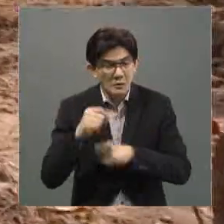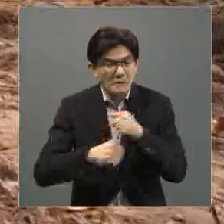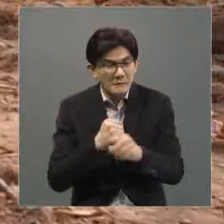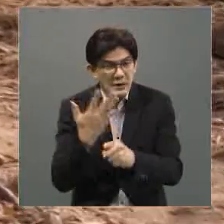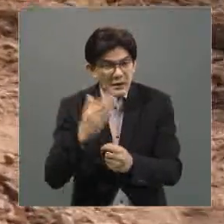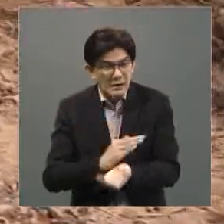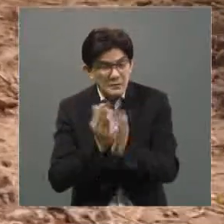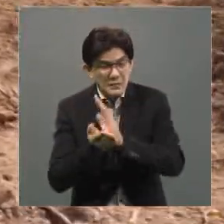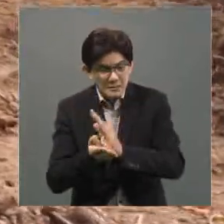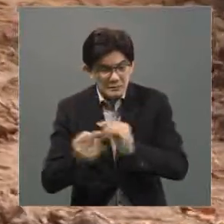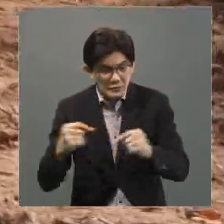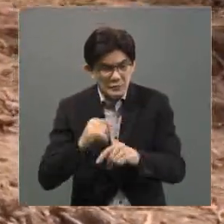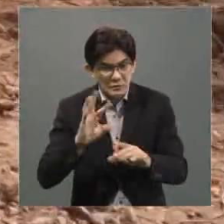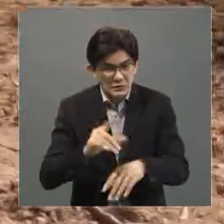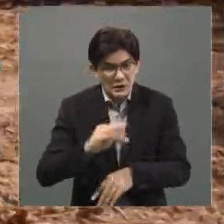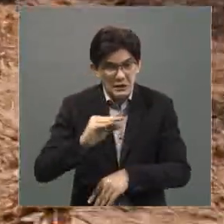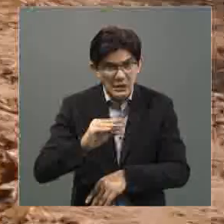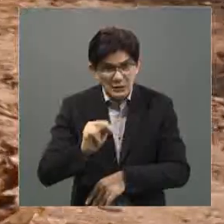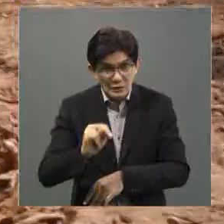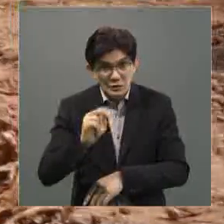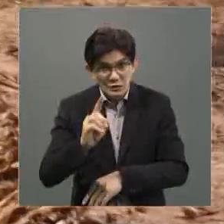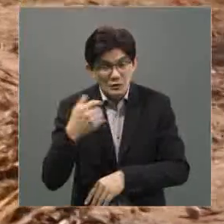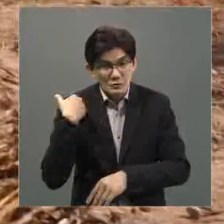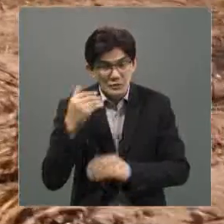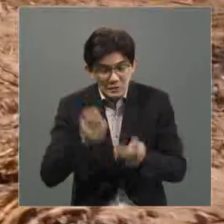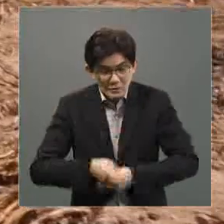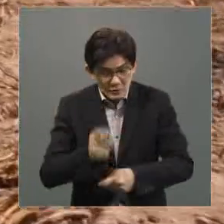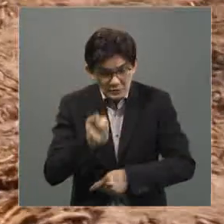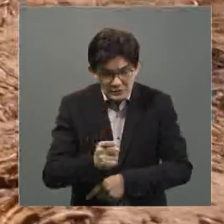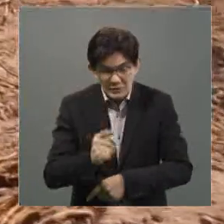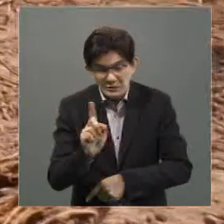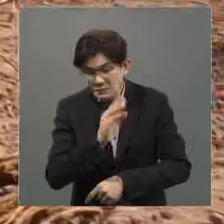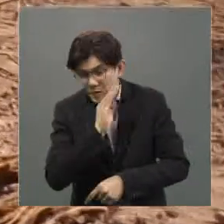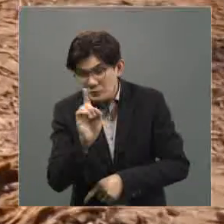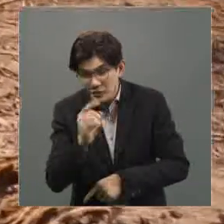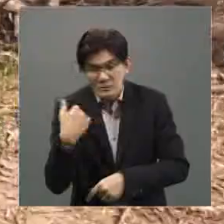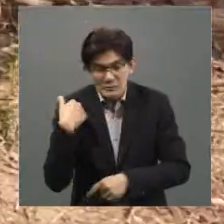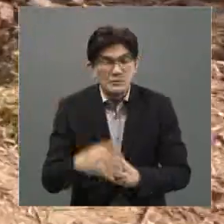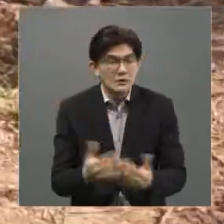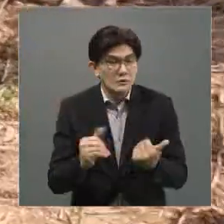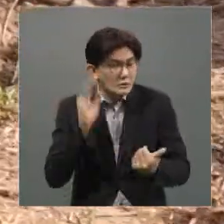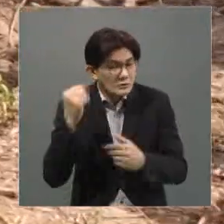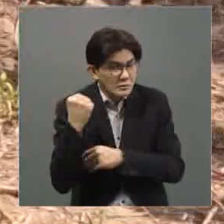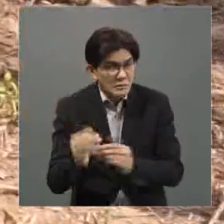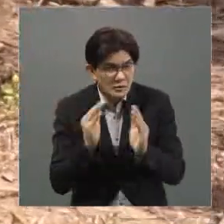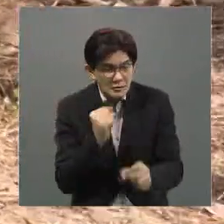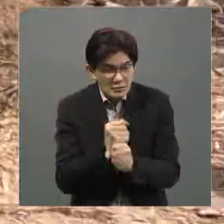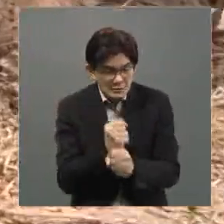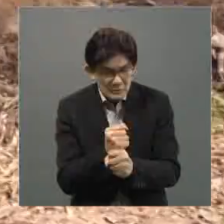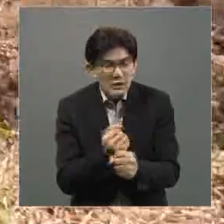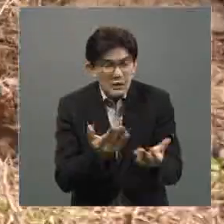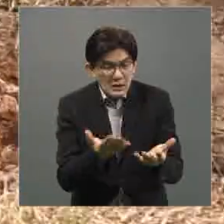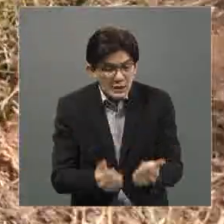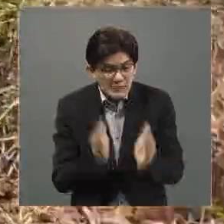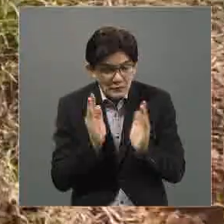ปีว่าคนที่ถือโฉนดเนี่ยเป็นเกษตรกรตัวจริงไหมไม่ใช่ถึงเวลากลายเป็นนายทุนอันนี้จะได้เกิดความเชื่อมั่นว่าคนที่รับโฉนดจะเป็นเก